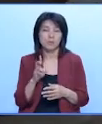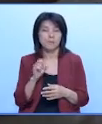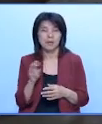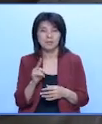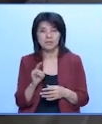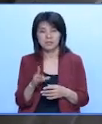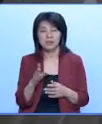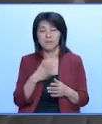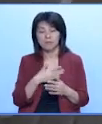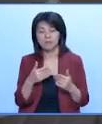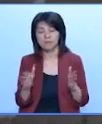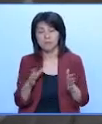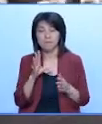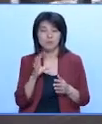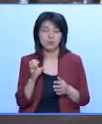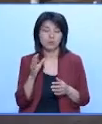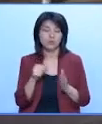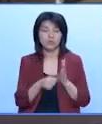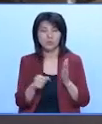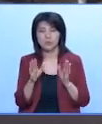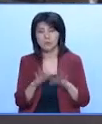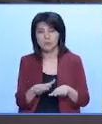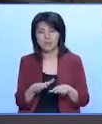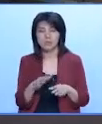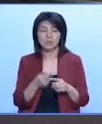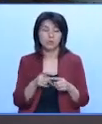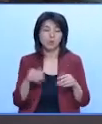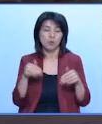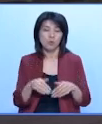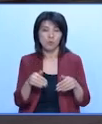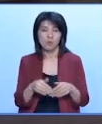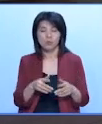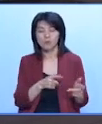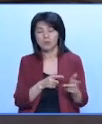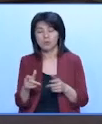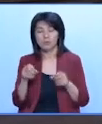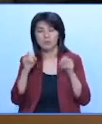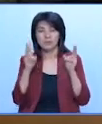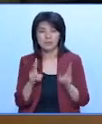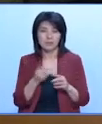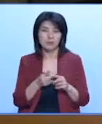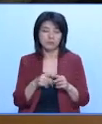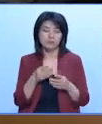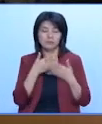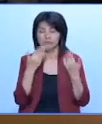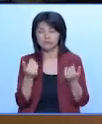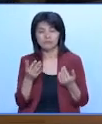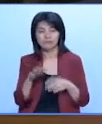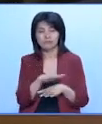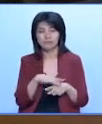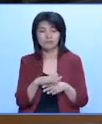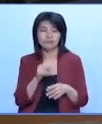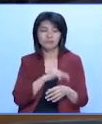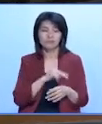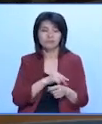мы могли бы открыть учреждение на 500-600 мест, например, многопрофильный колледж по подготовке специалистов, по которым наблюдается дефицит на рынке труда. Госзаказ на